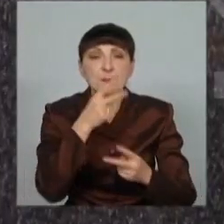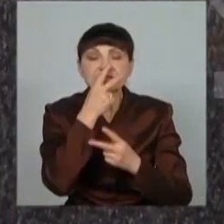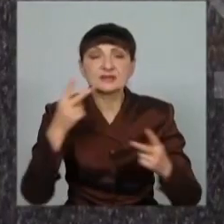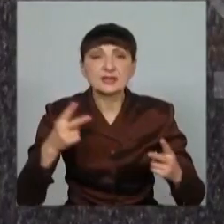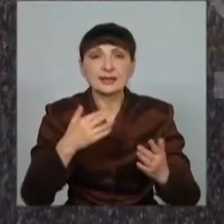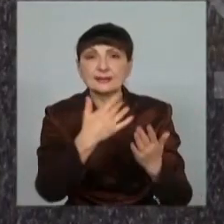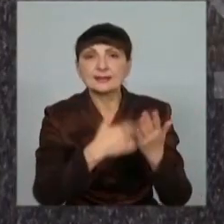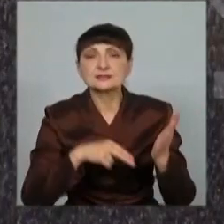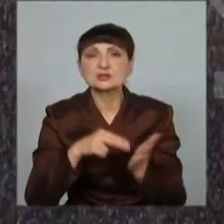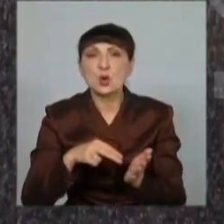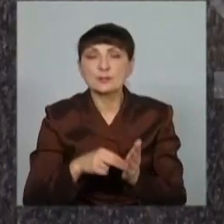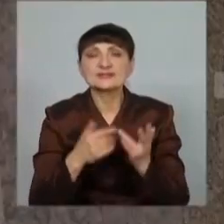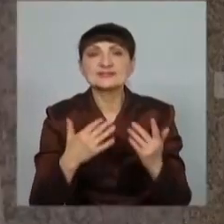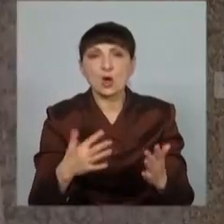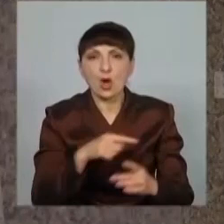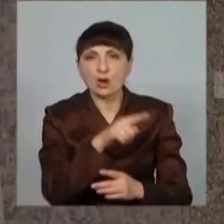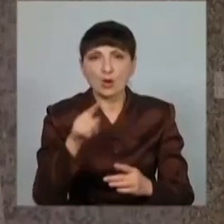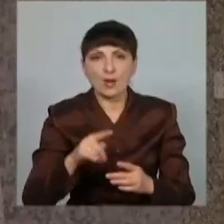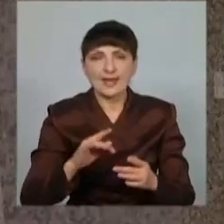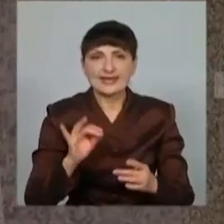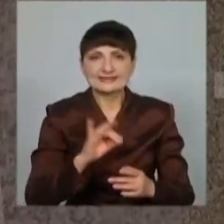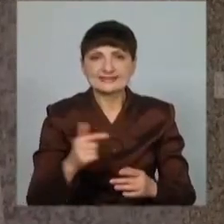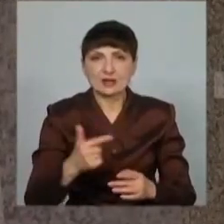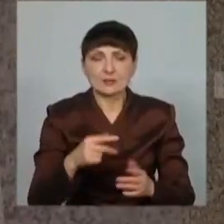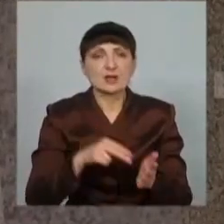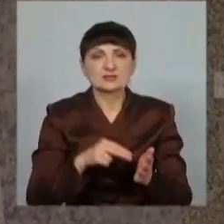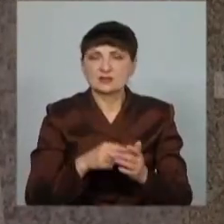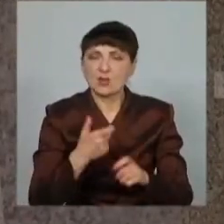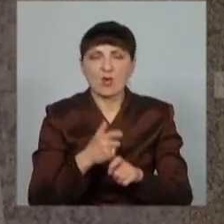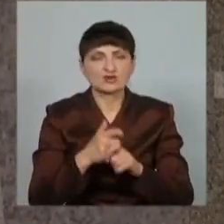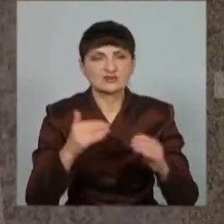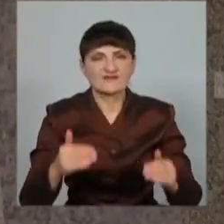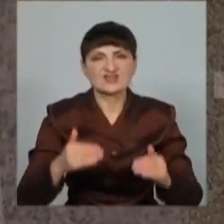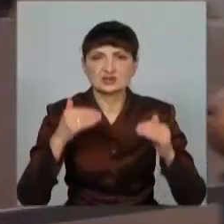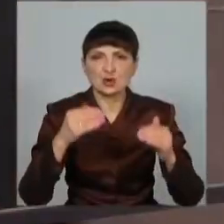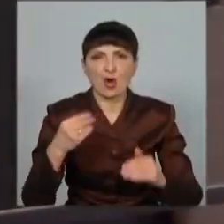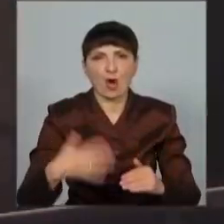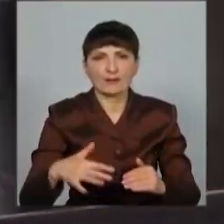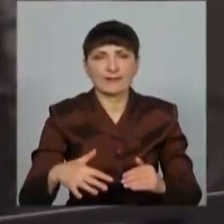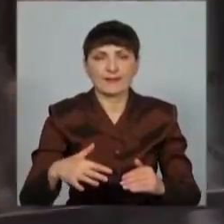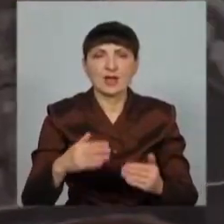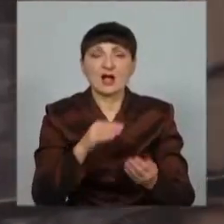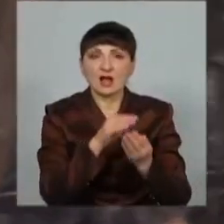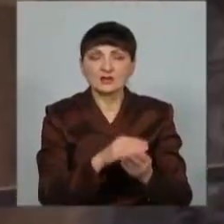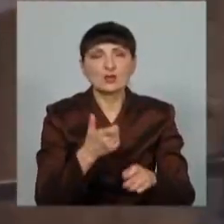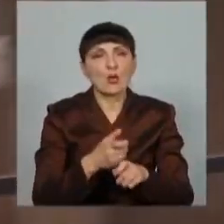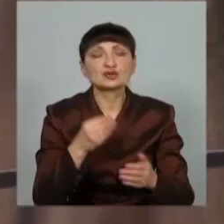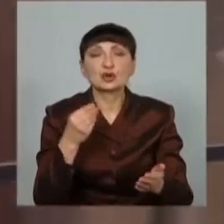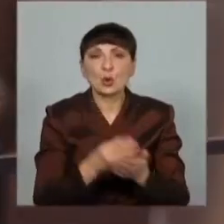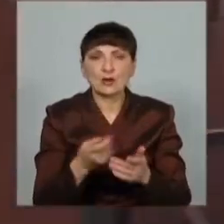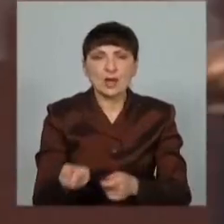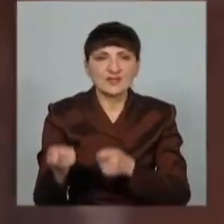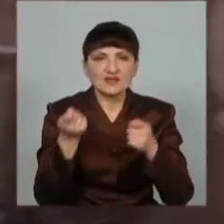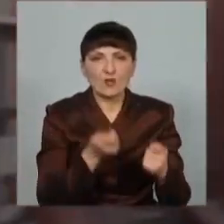прайс-листы нескольких ритуальных агентств истаграме цены явно завышены хоронить людей нитью дорого переводка на катафалке